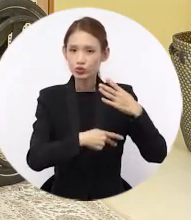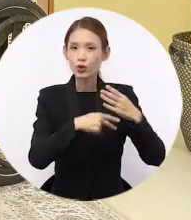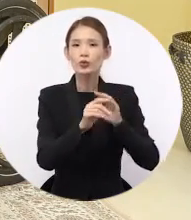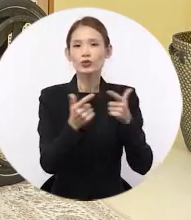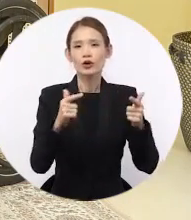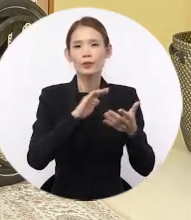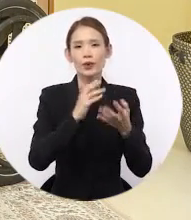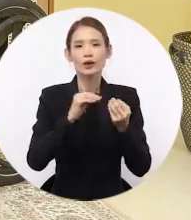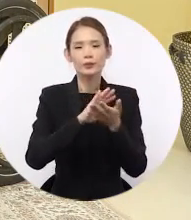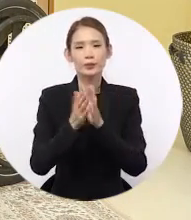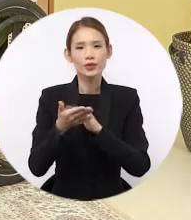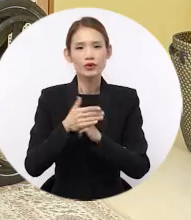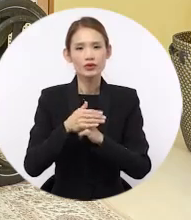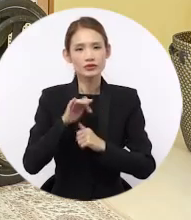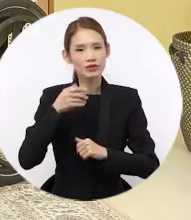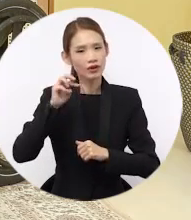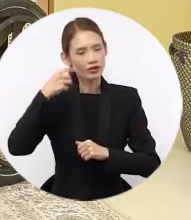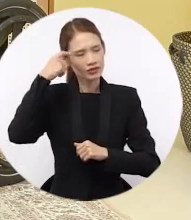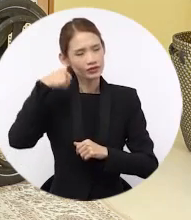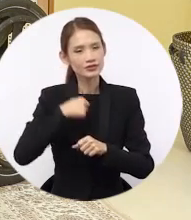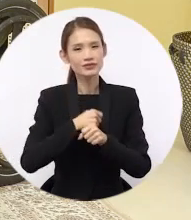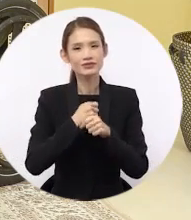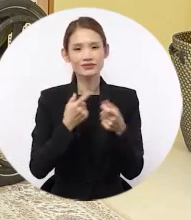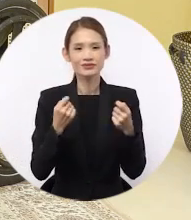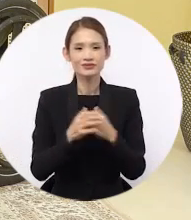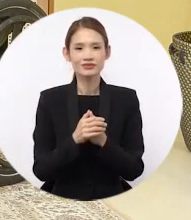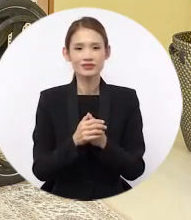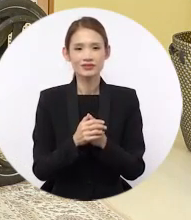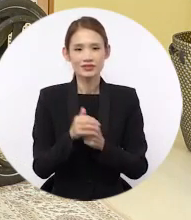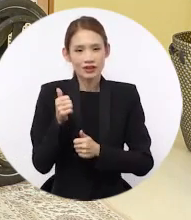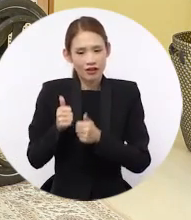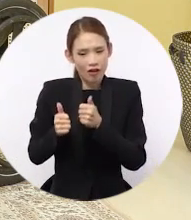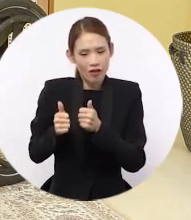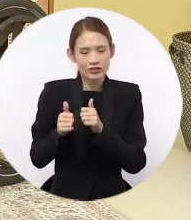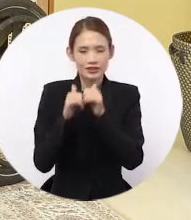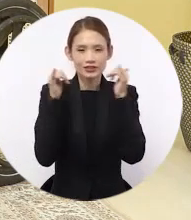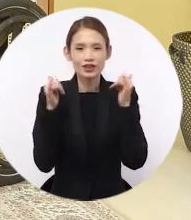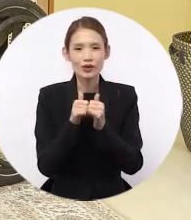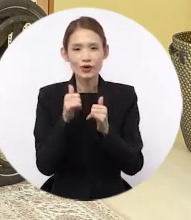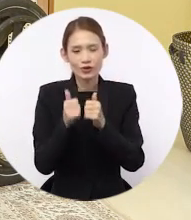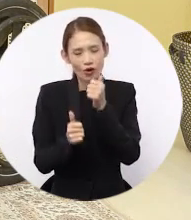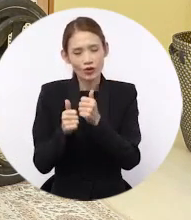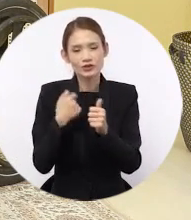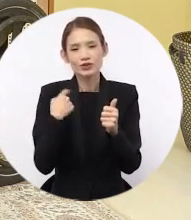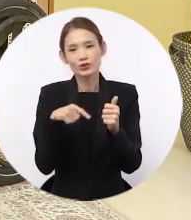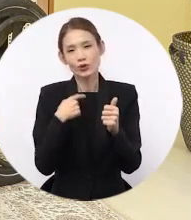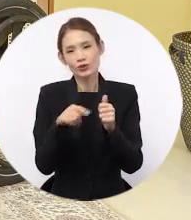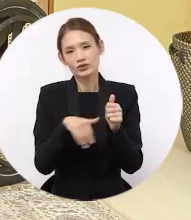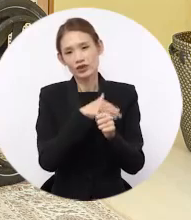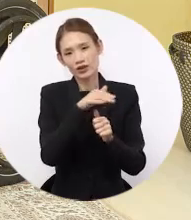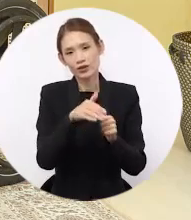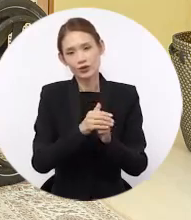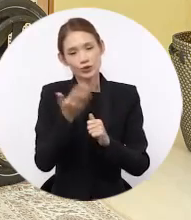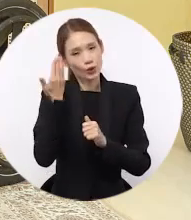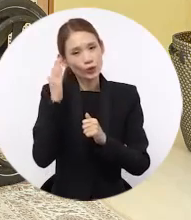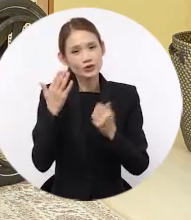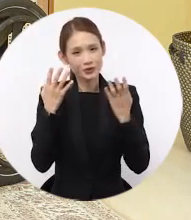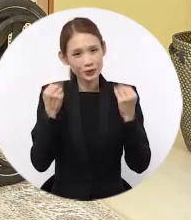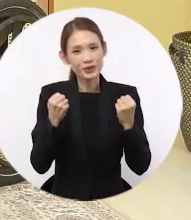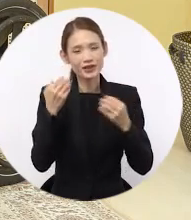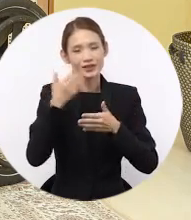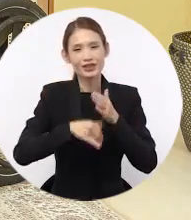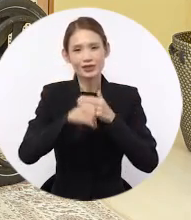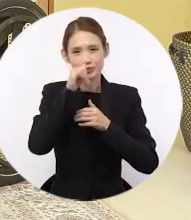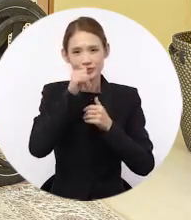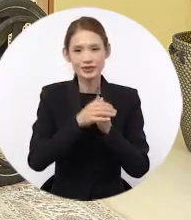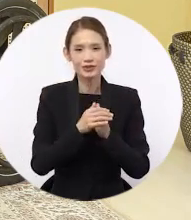많이 좀 변해가는 거 저는 약간 좀 이런 세렝기티의 느낌이었거든요. 이게 굉장히 경쟁사회, 경쟁교육에 물론 요즘도 아주 그런 게